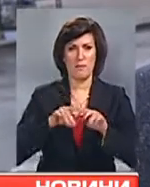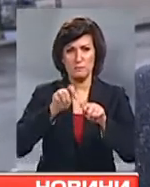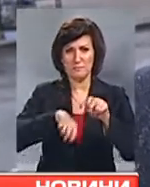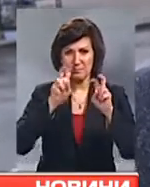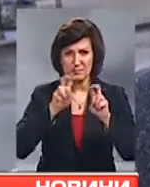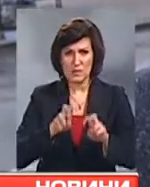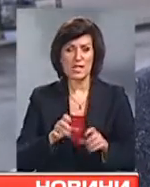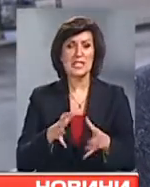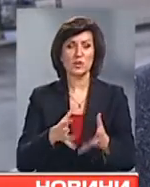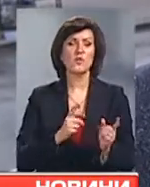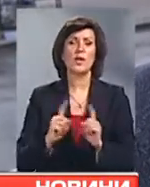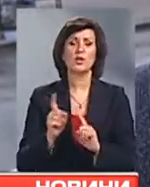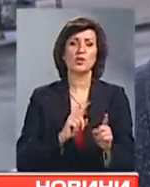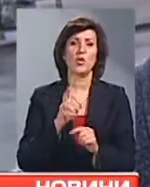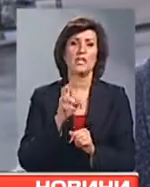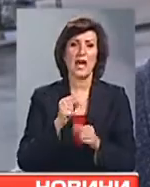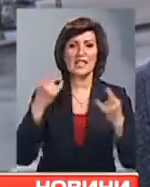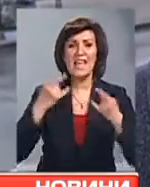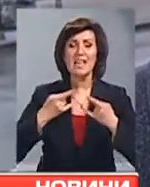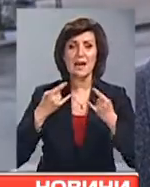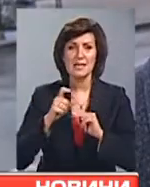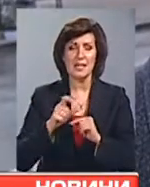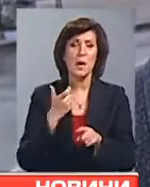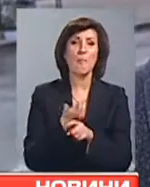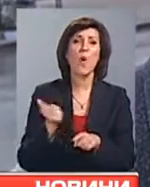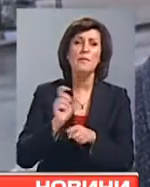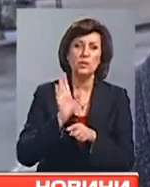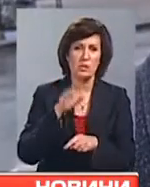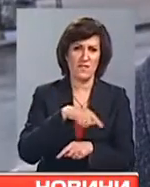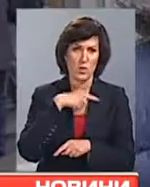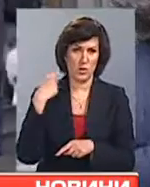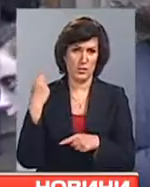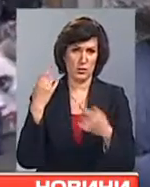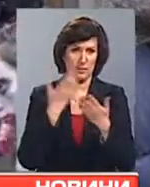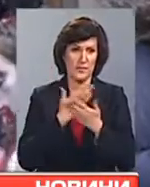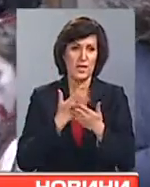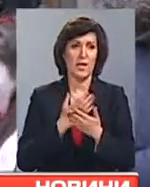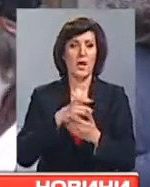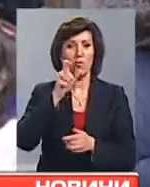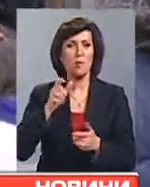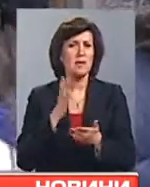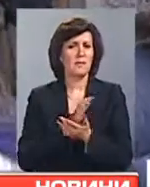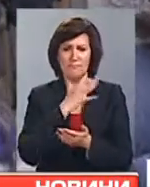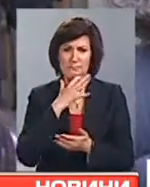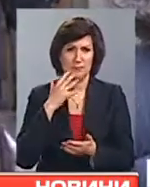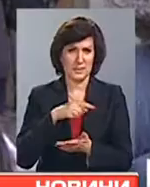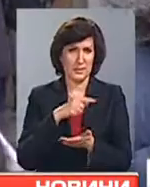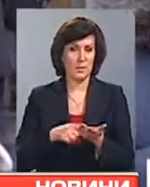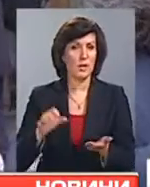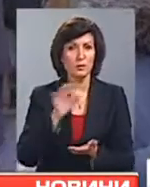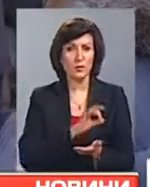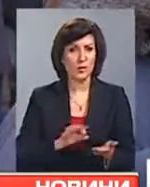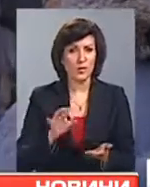моніторинг, з'ясувалося, що на телеканалах побільшало навіть російського контенту. У громадян є дуже багато питань щодо